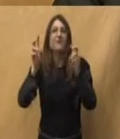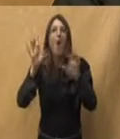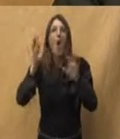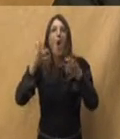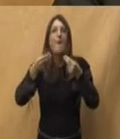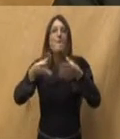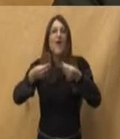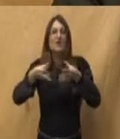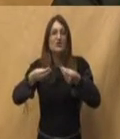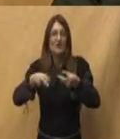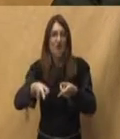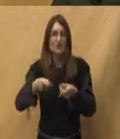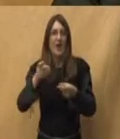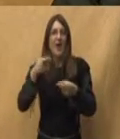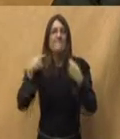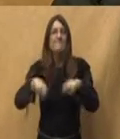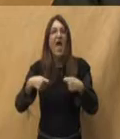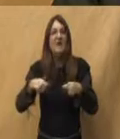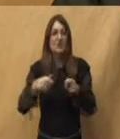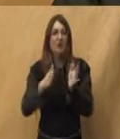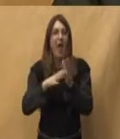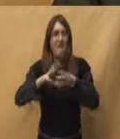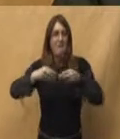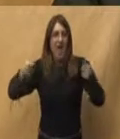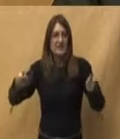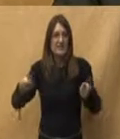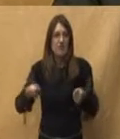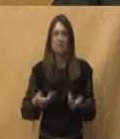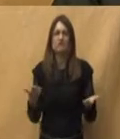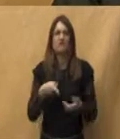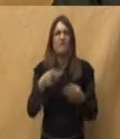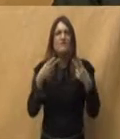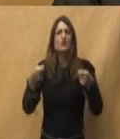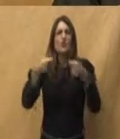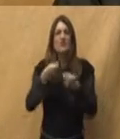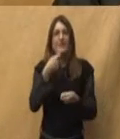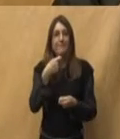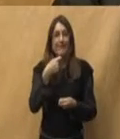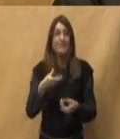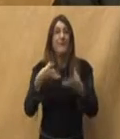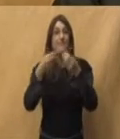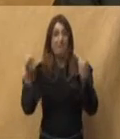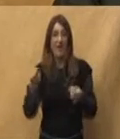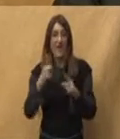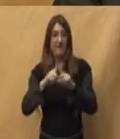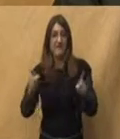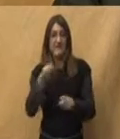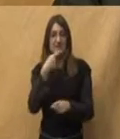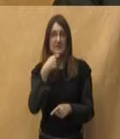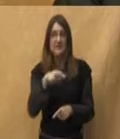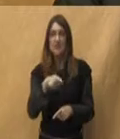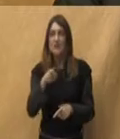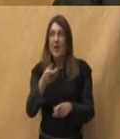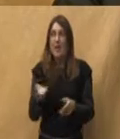Omekšivači plastičnih masa. Zašto je to važno kad se radi o prehrani? Mnoge namirnice